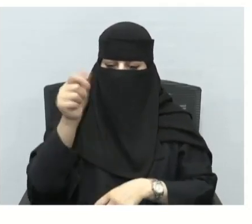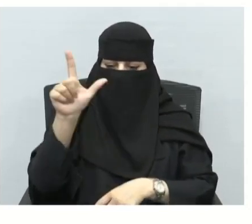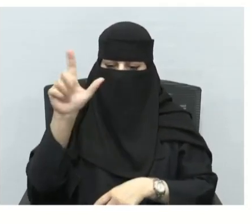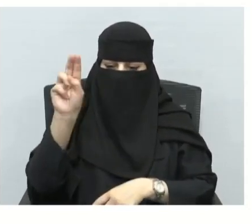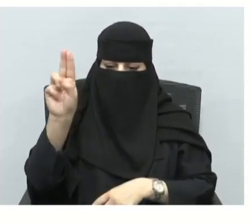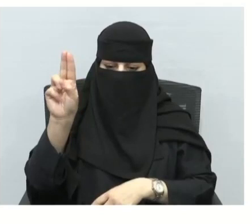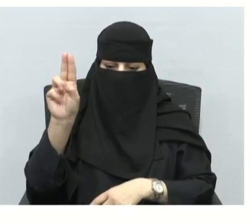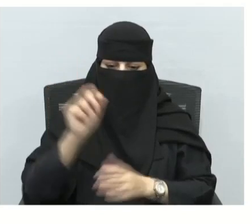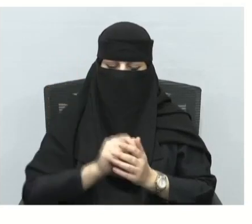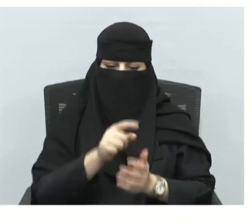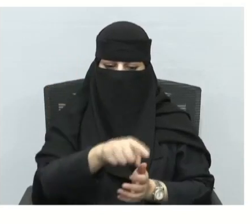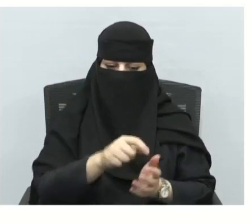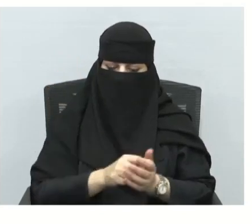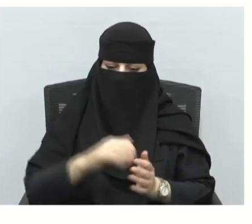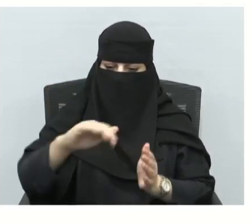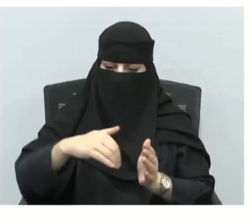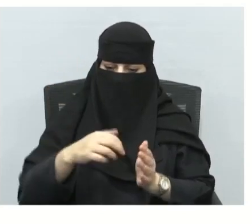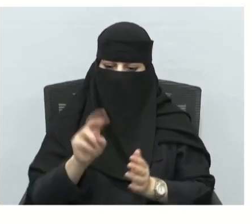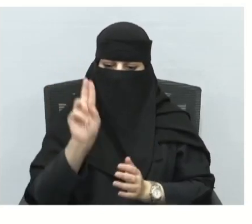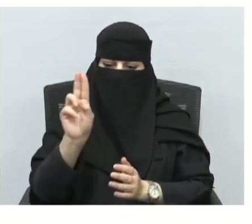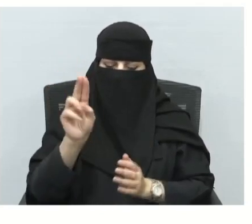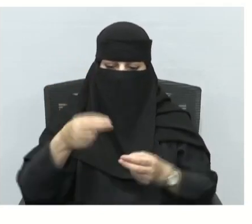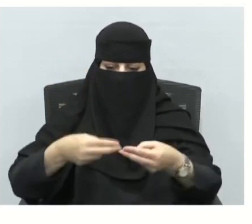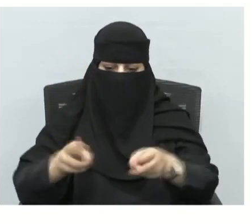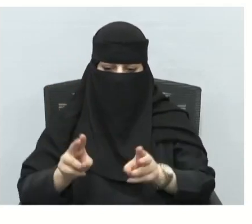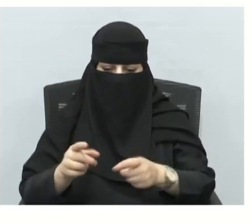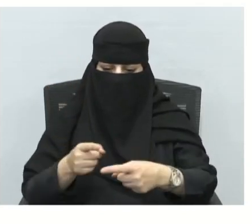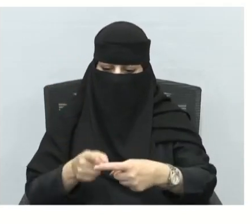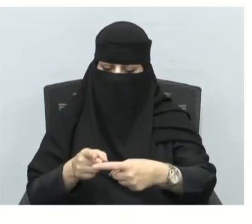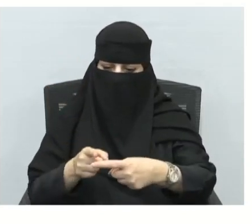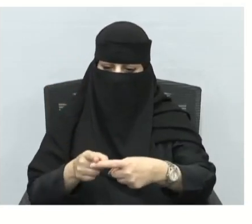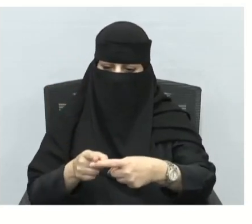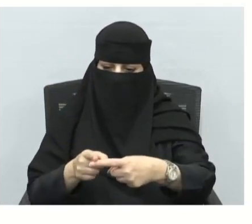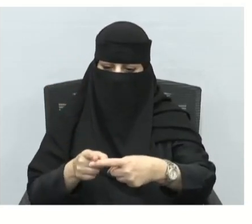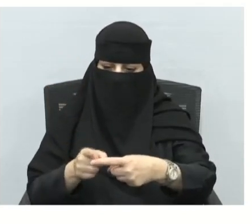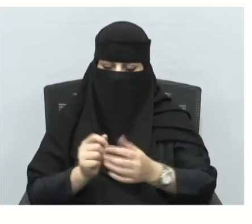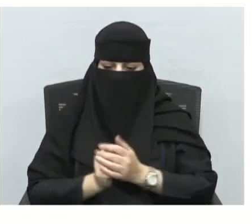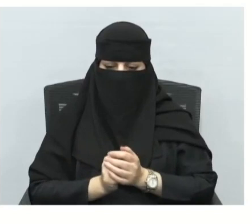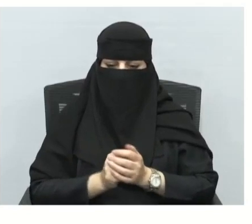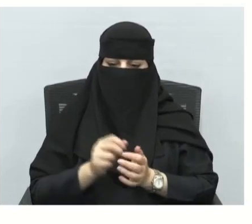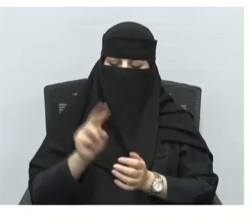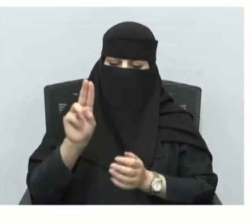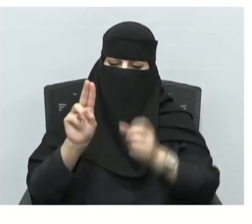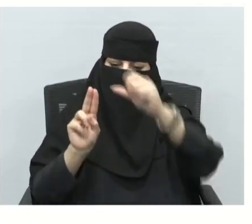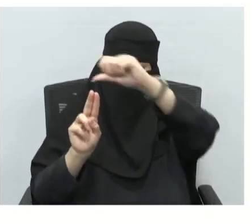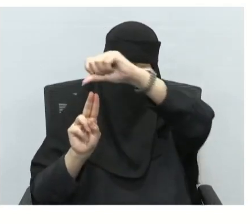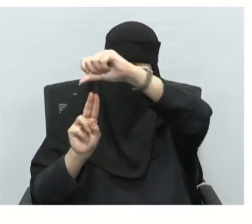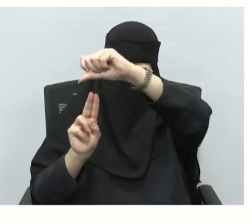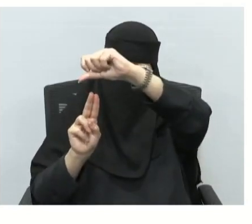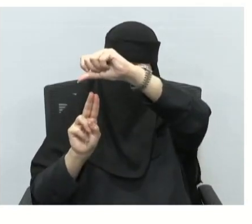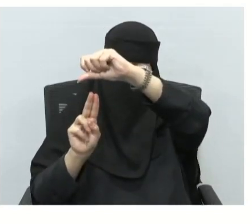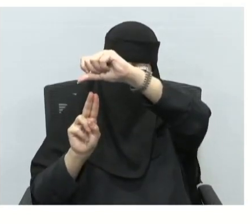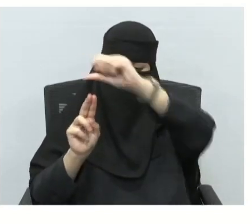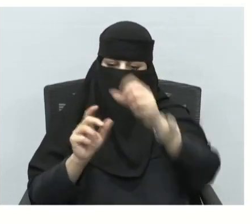قلت هنا اتت حرف التاء في بدايه الكلمه علامتها الضمه كيف